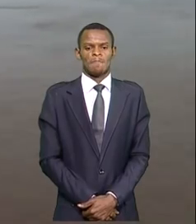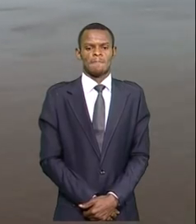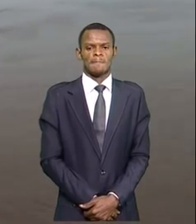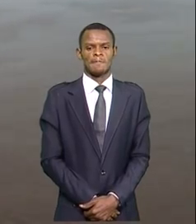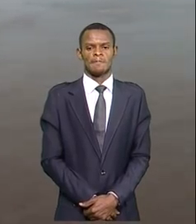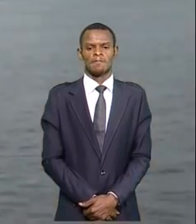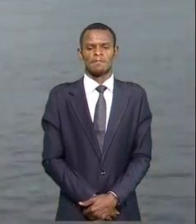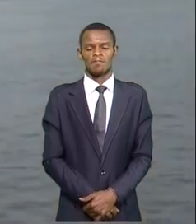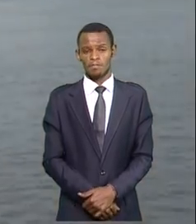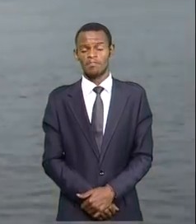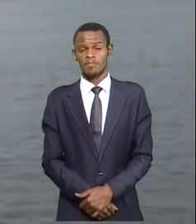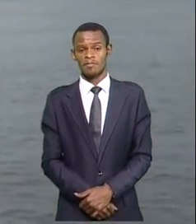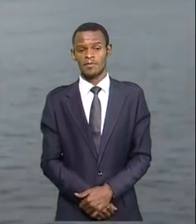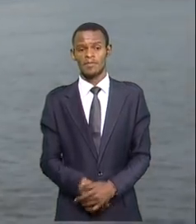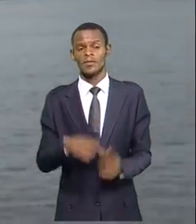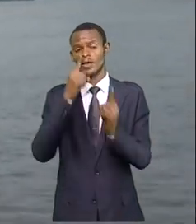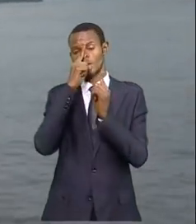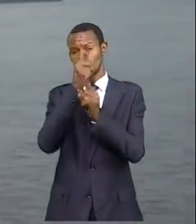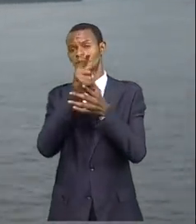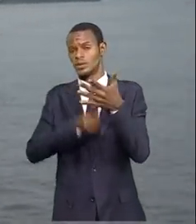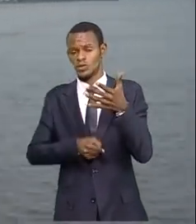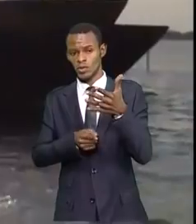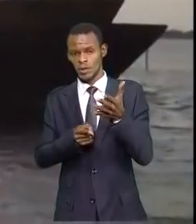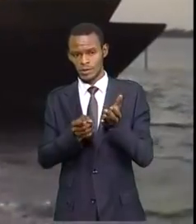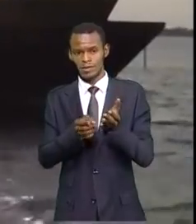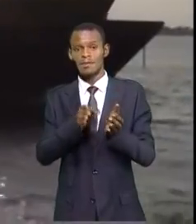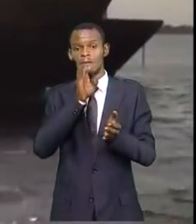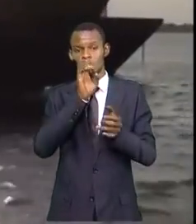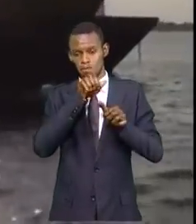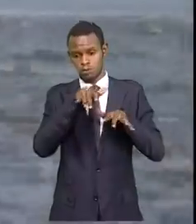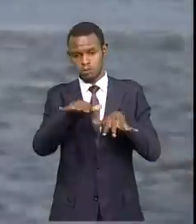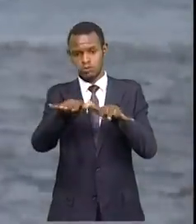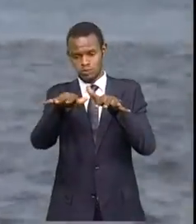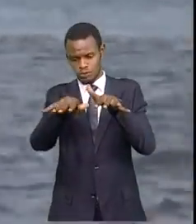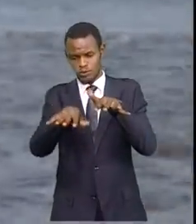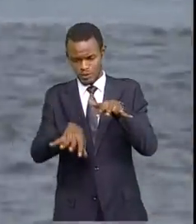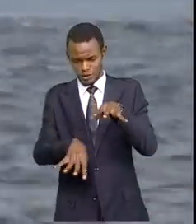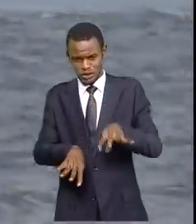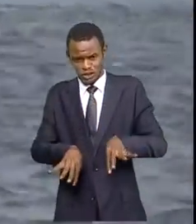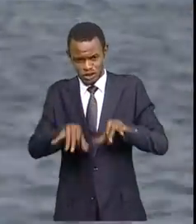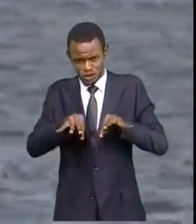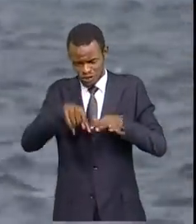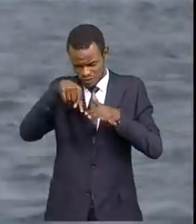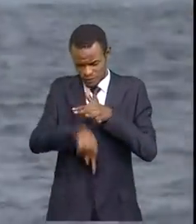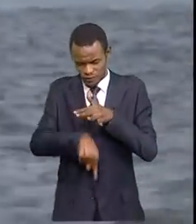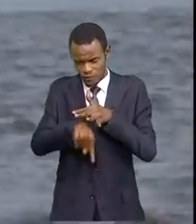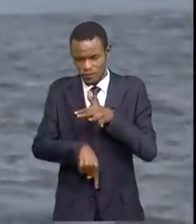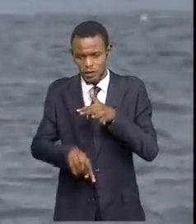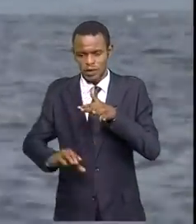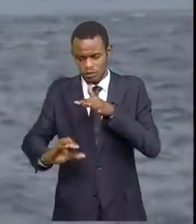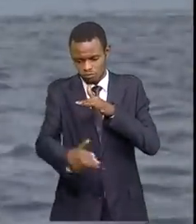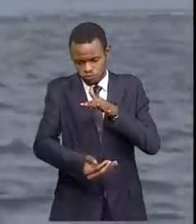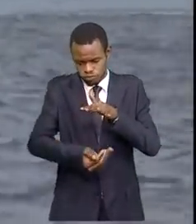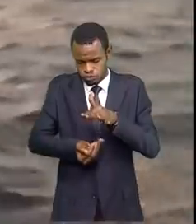améliorer la navigabilité dans le bief maritime du fleuve congo dans l'idée hautement social des permettre aux navires